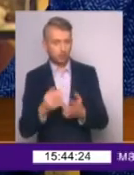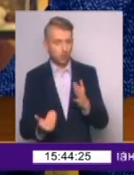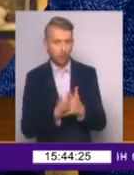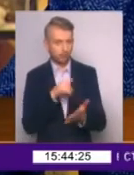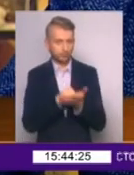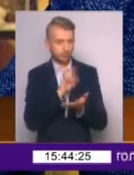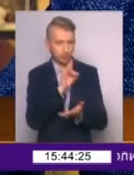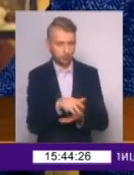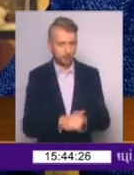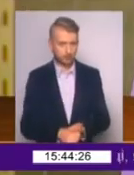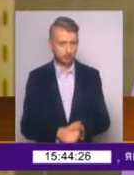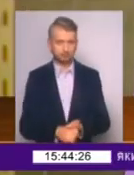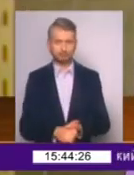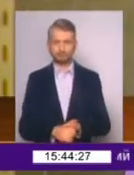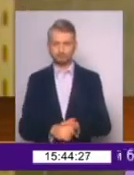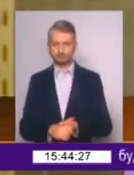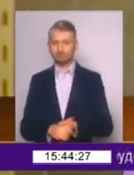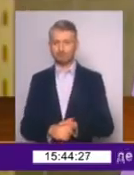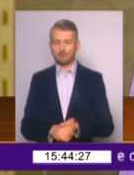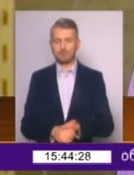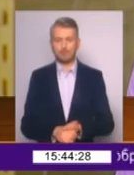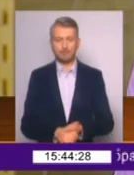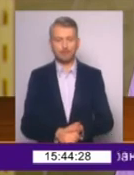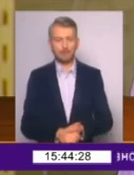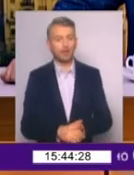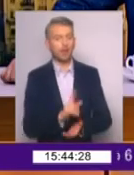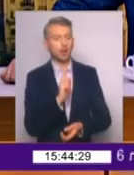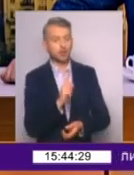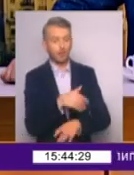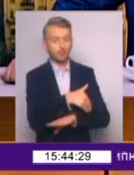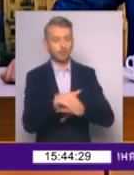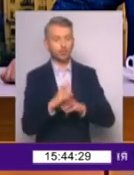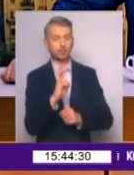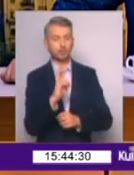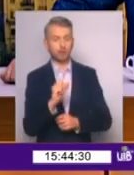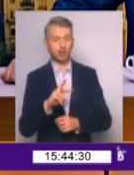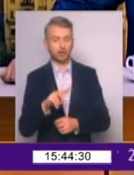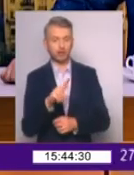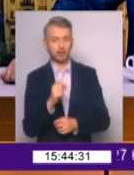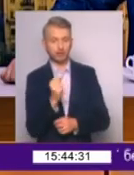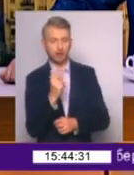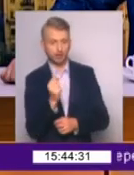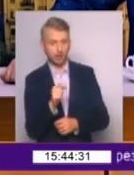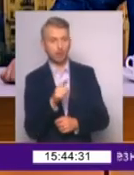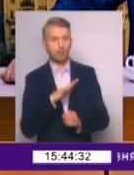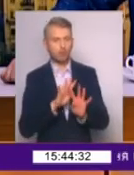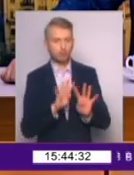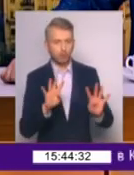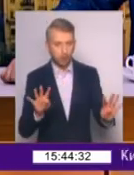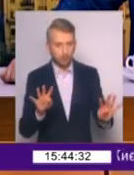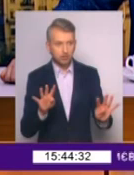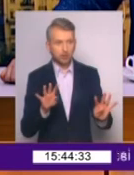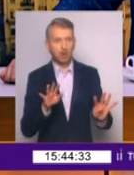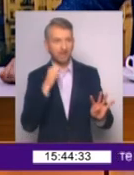ніхто не виявляє особливо ініціативи. Хоча вулицю Бальзака, там був заборчик, його знесли, зараз поставили новий.